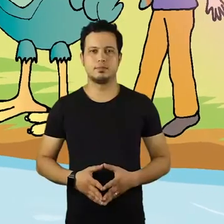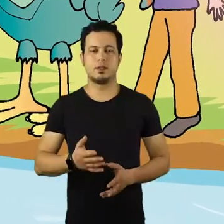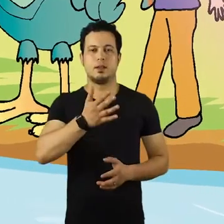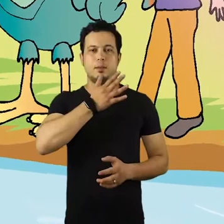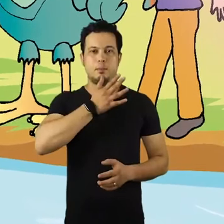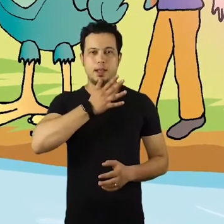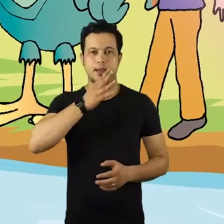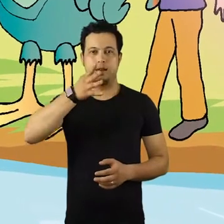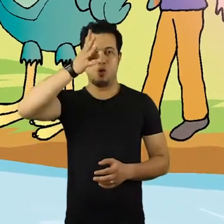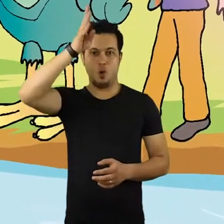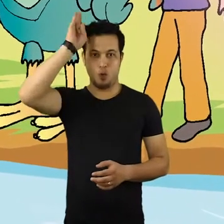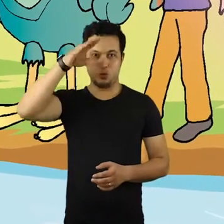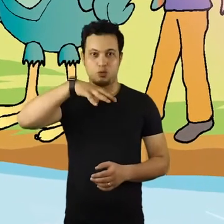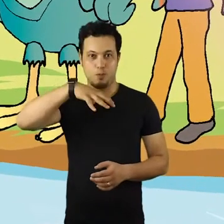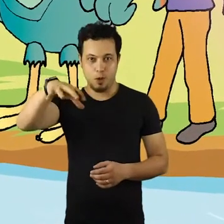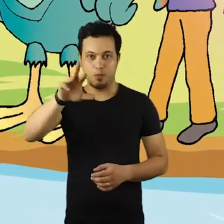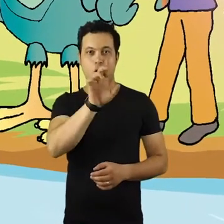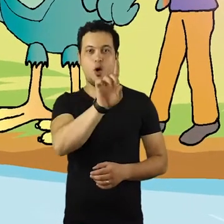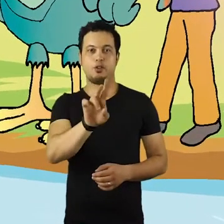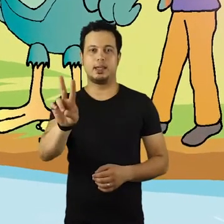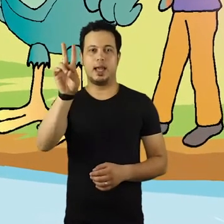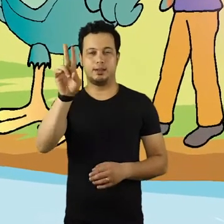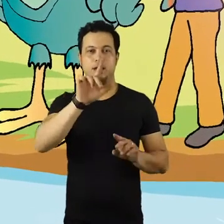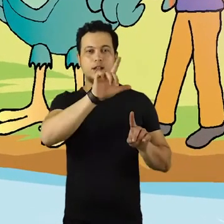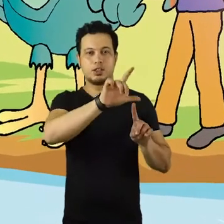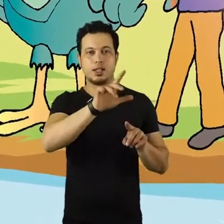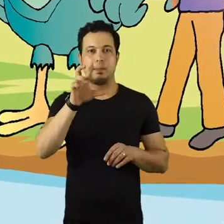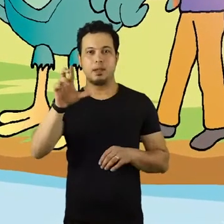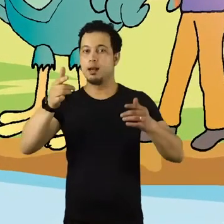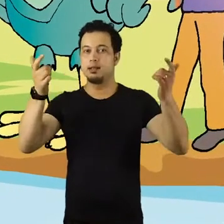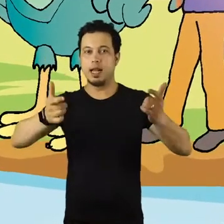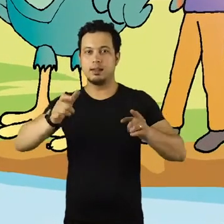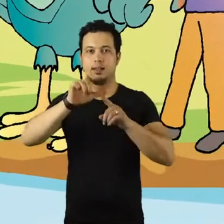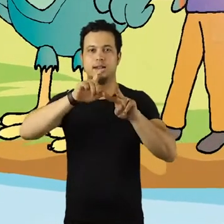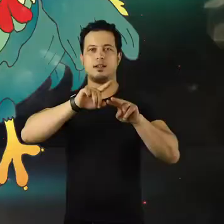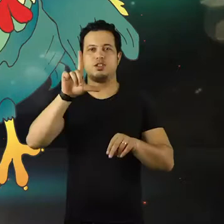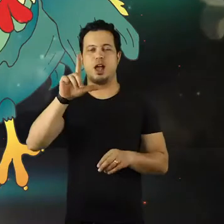Bilge Horoz serisi 17. Çınar ve Pınar Çal'da.